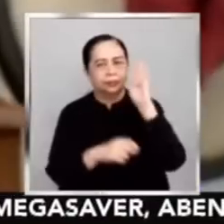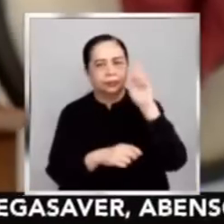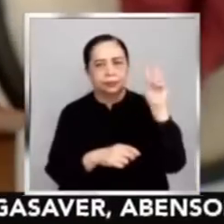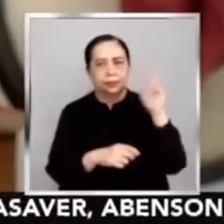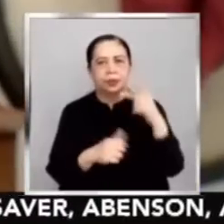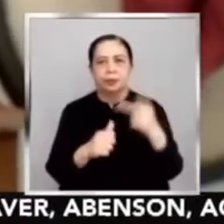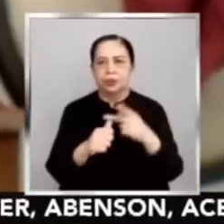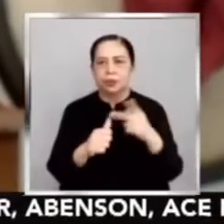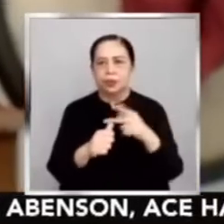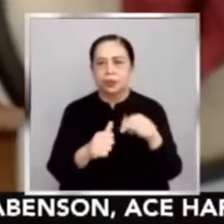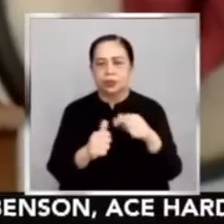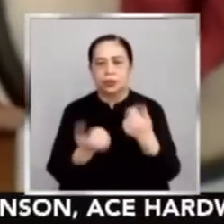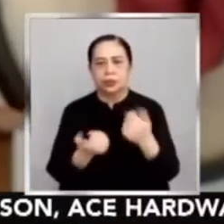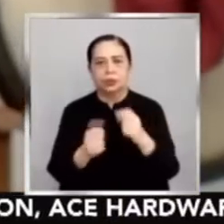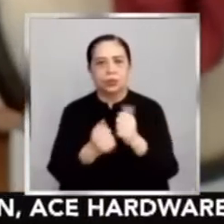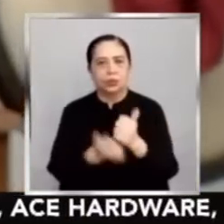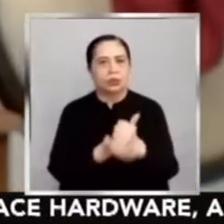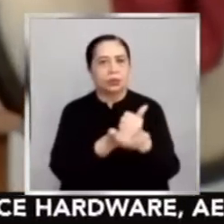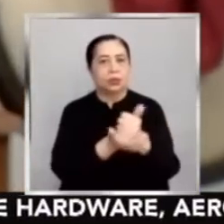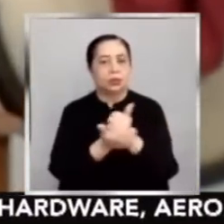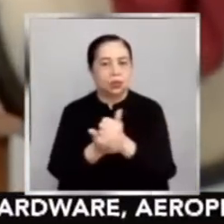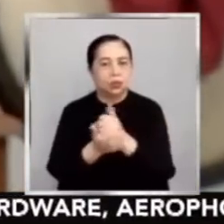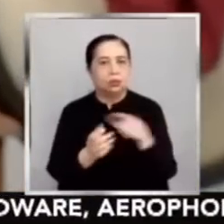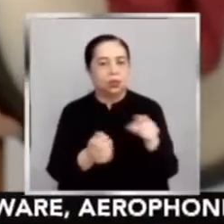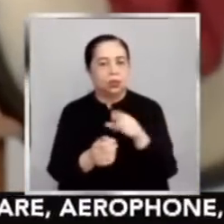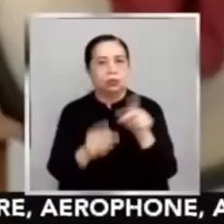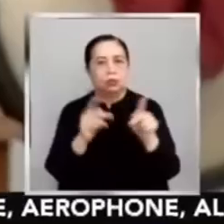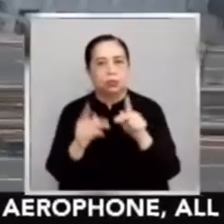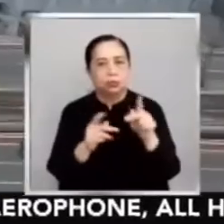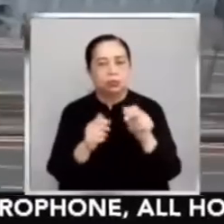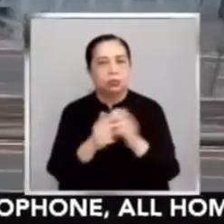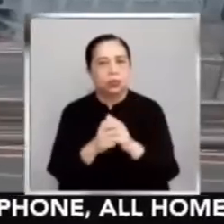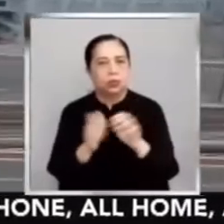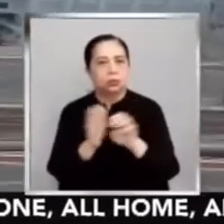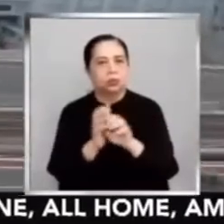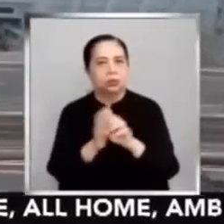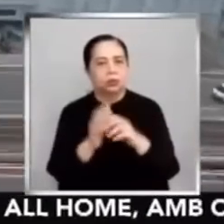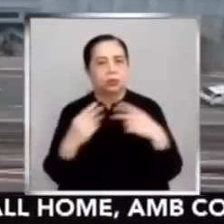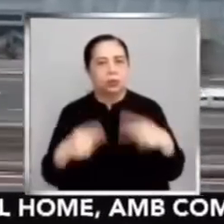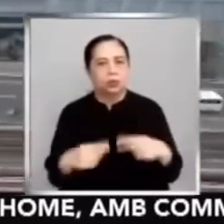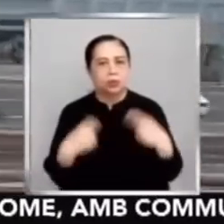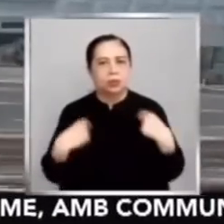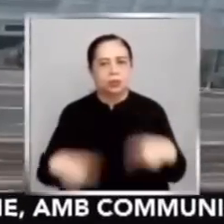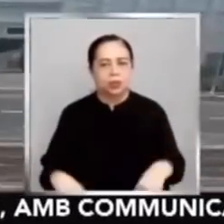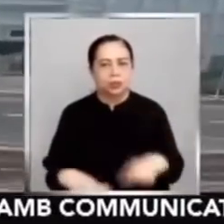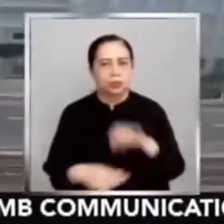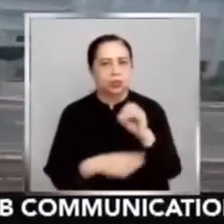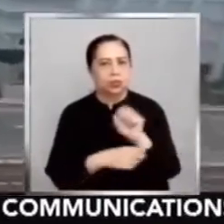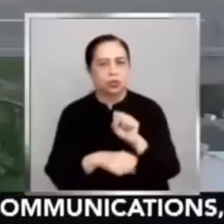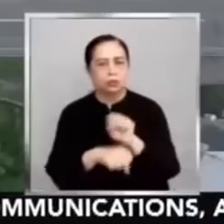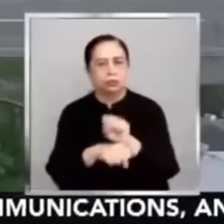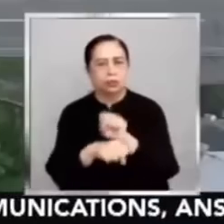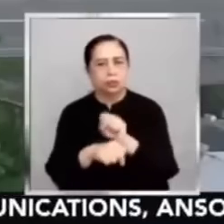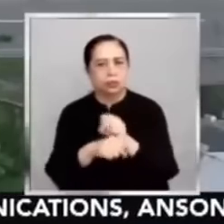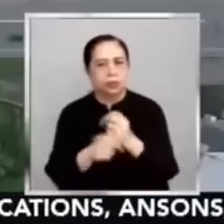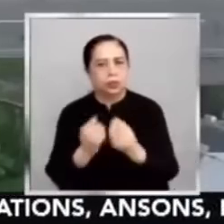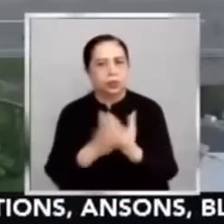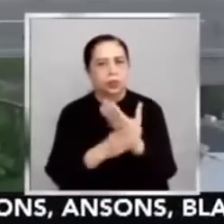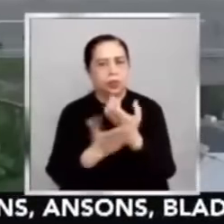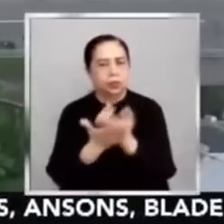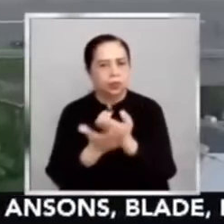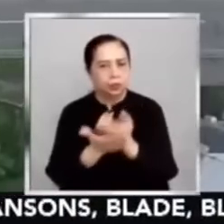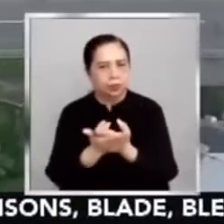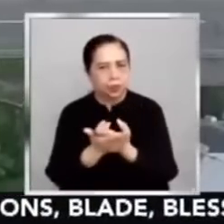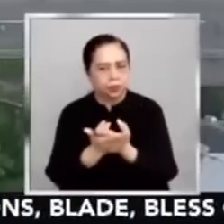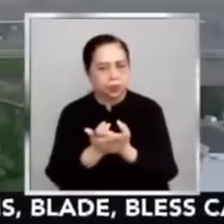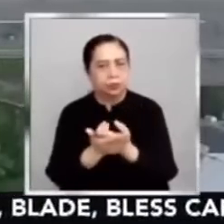para raw matugunan ang mga pangunahing issue tulad ng public health, job creation, at paglago na ekonomiya. Tutukan